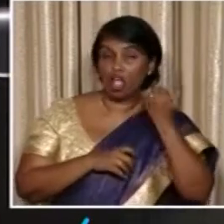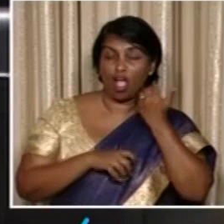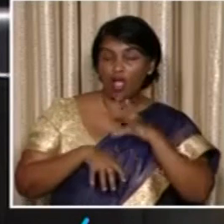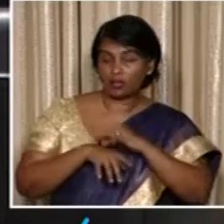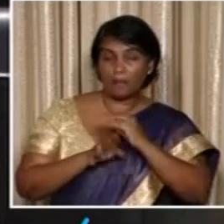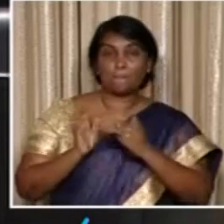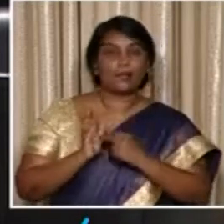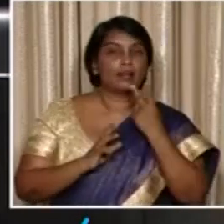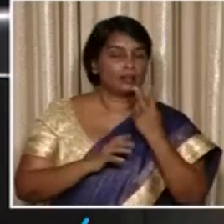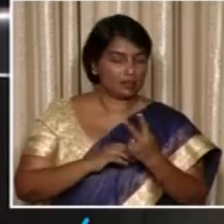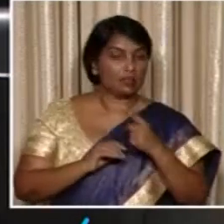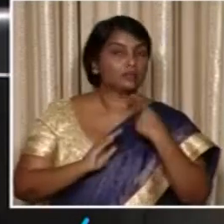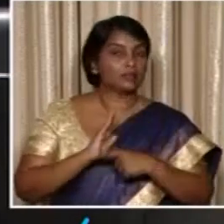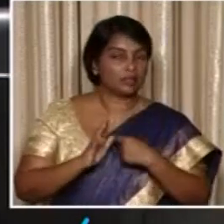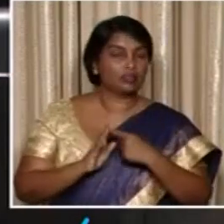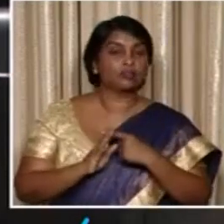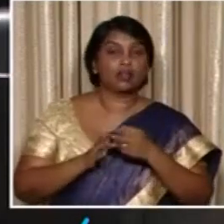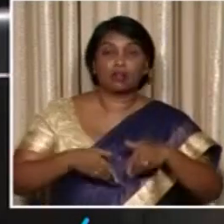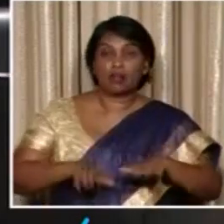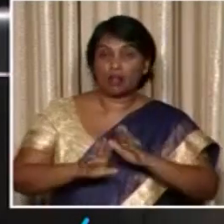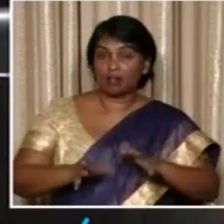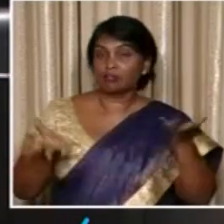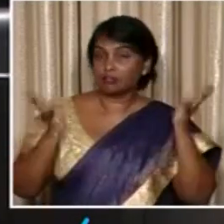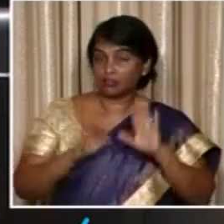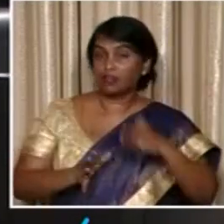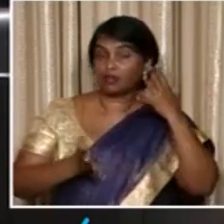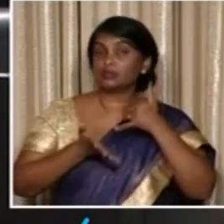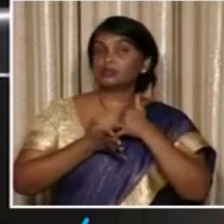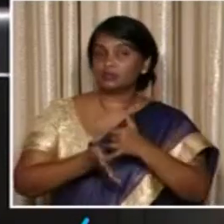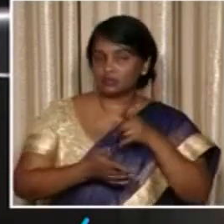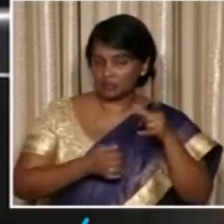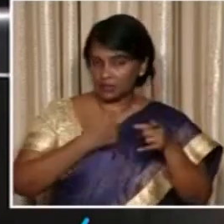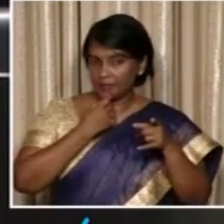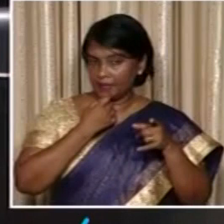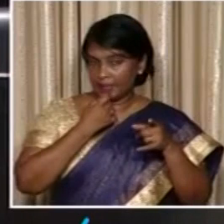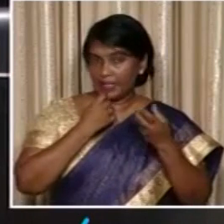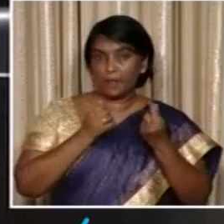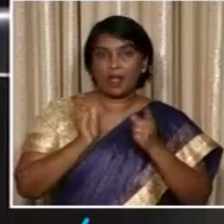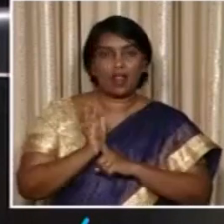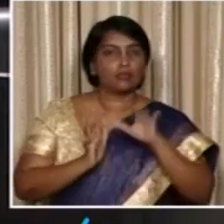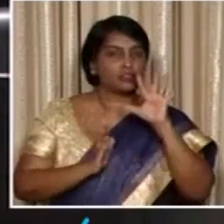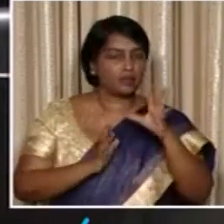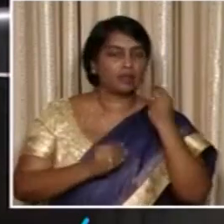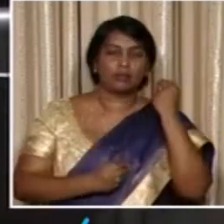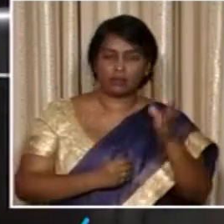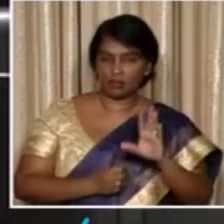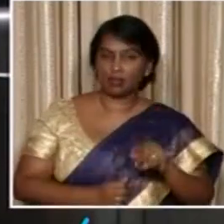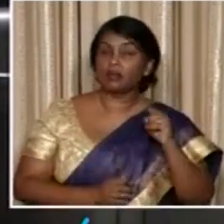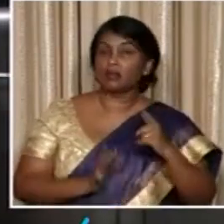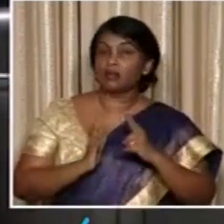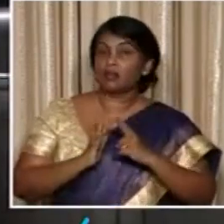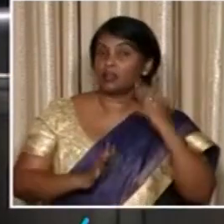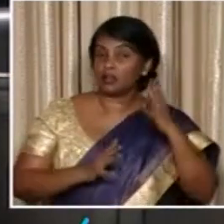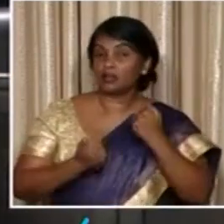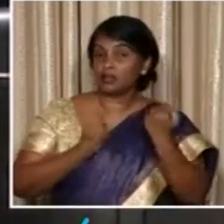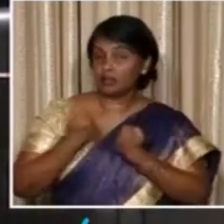රුපියල් මිලියන 2ක් ශ්‍රී ලංකාවේ වීදි දරුවන් සහභාගී වූ ලෝක කුසලානය සඳහා රුපියල් ලක්ෂ 5ක් ලබා දෙන ලදී. ජාත්‍යන්තර